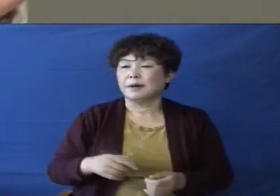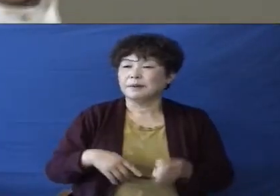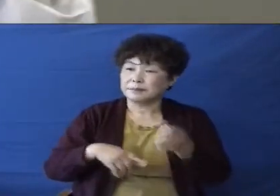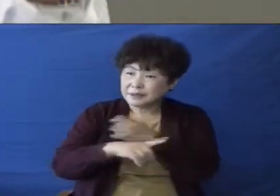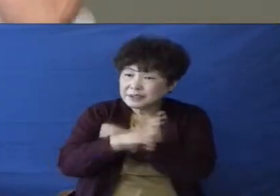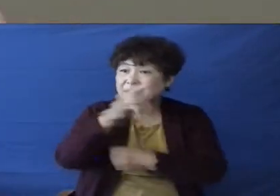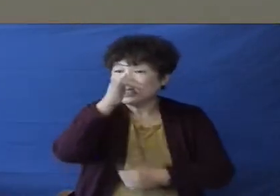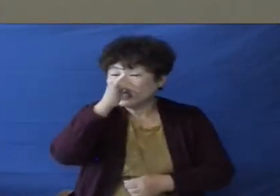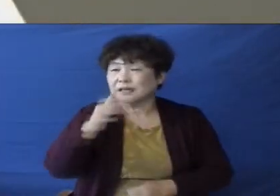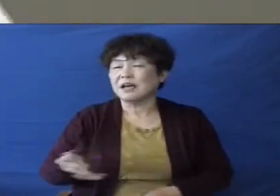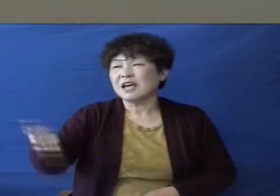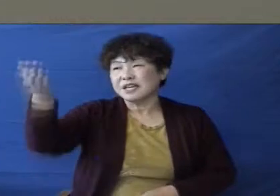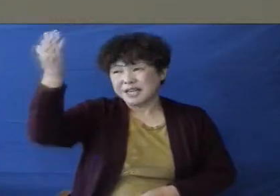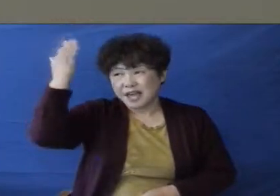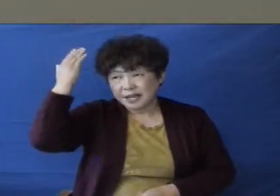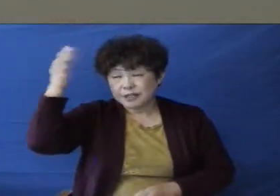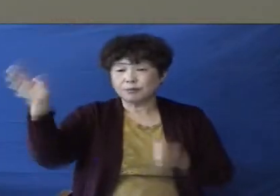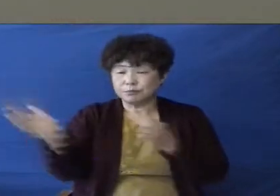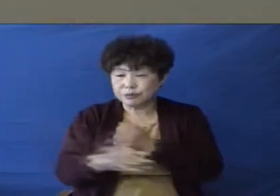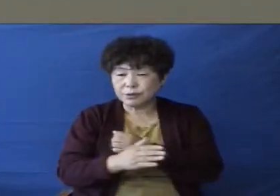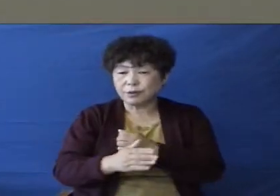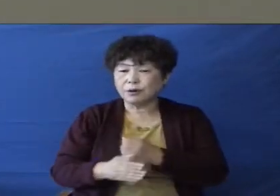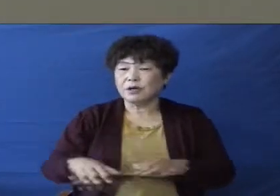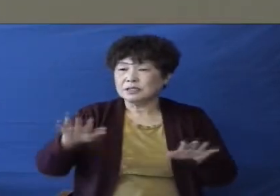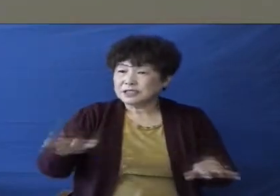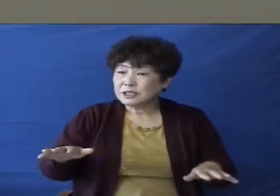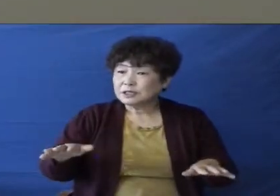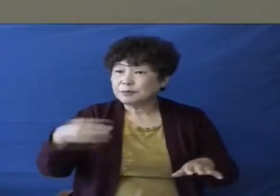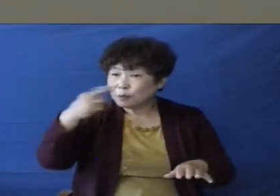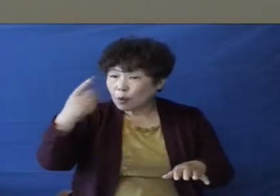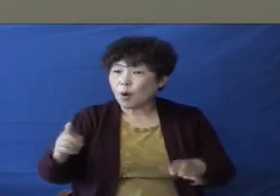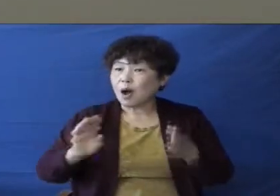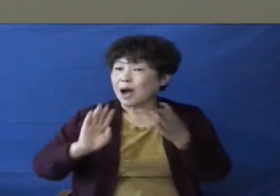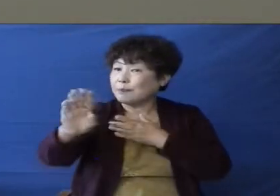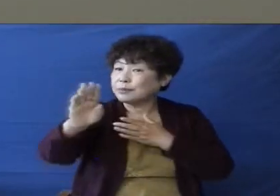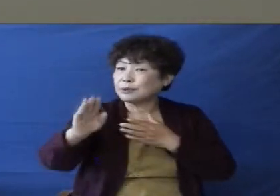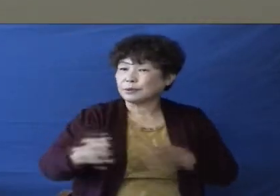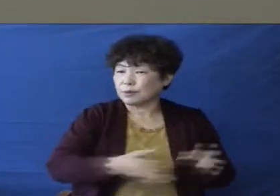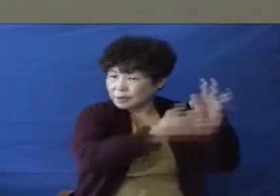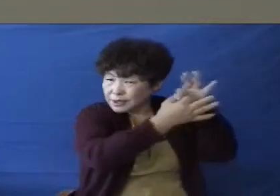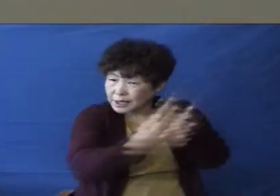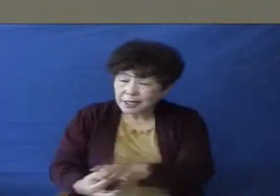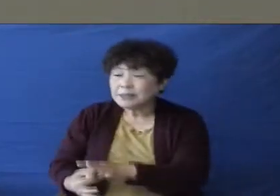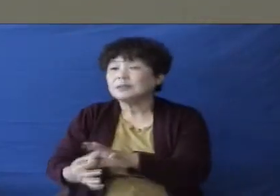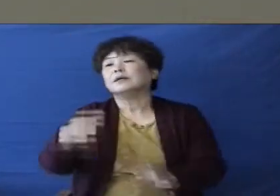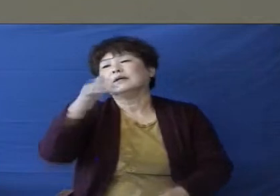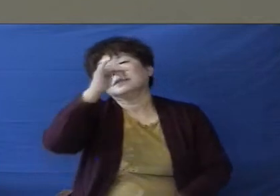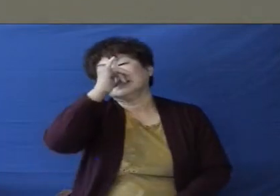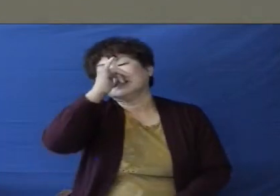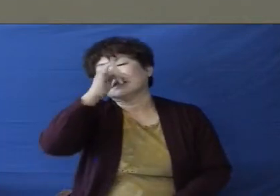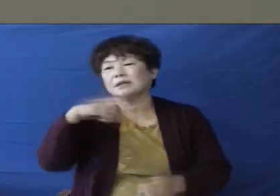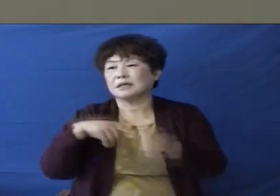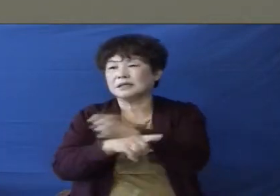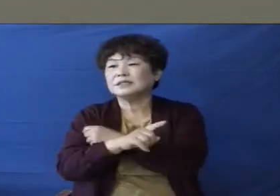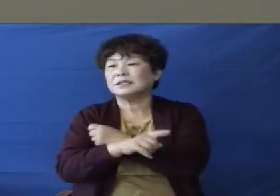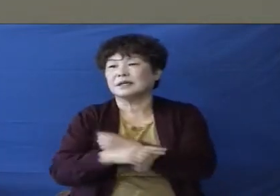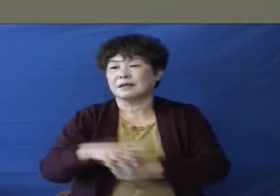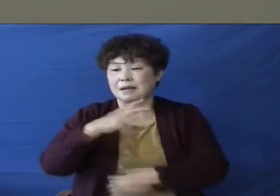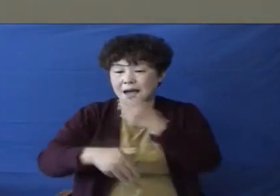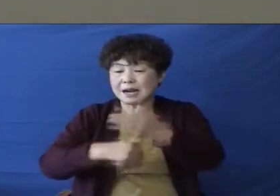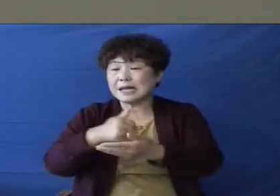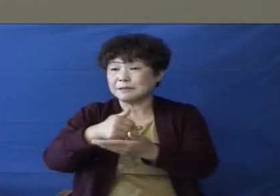예전부터 지금도 앞으로도 존재할 자다 그런 의미입니다 그 하나님을 하나님의 자신을 표현할